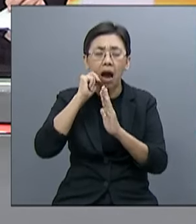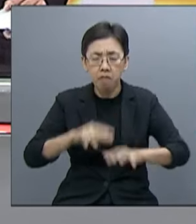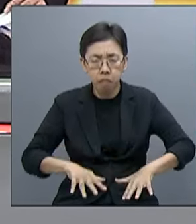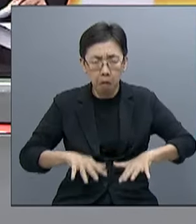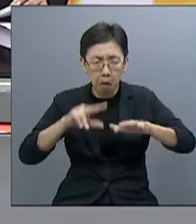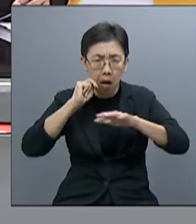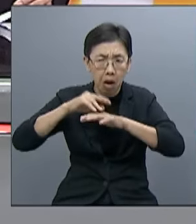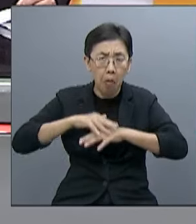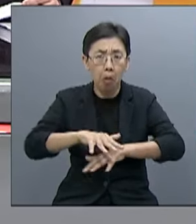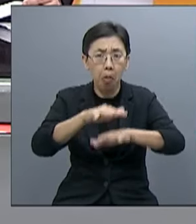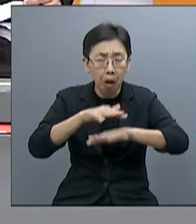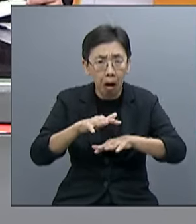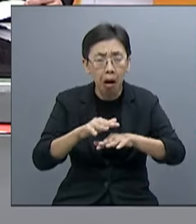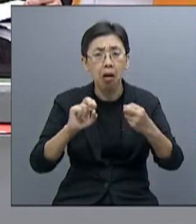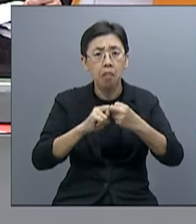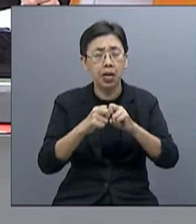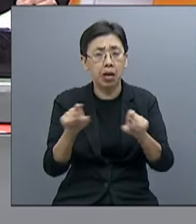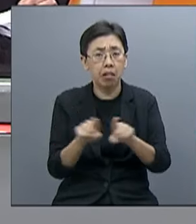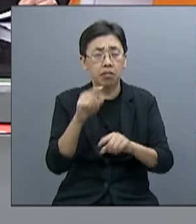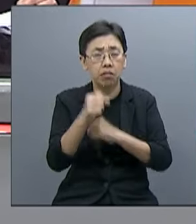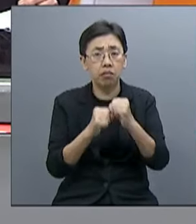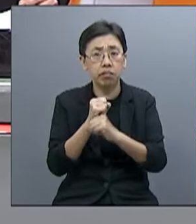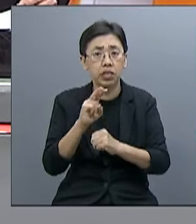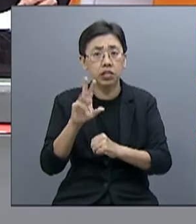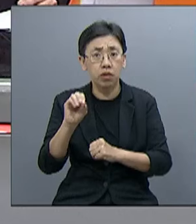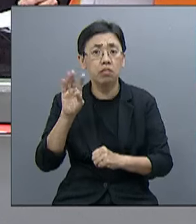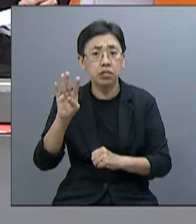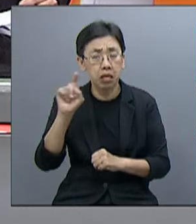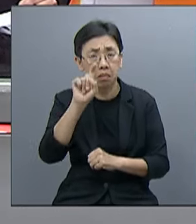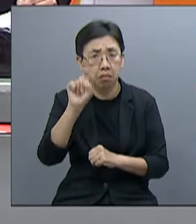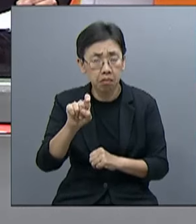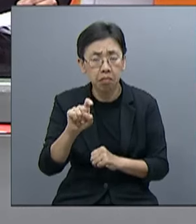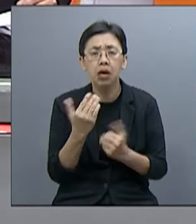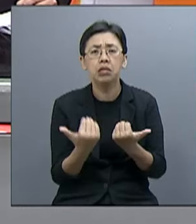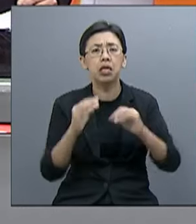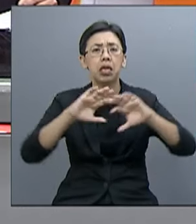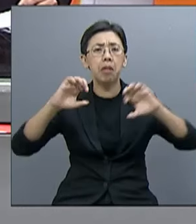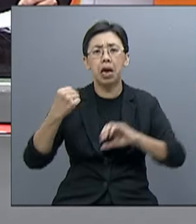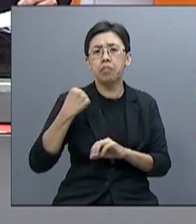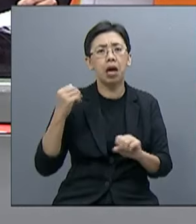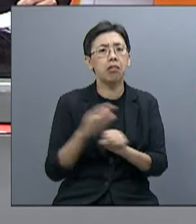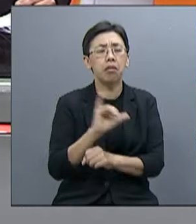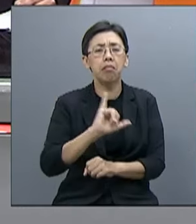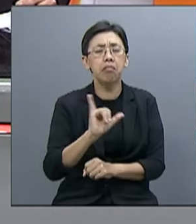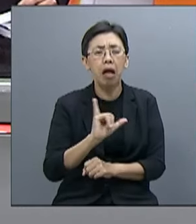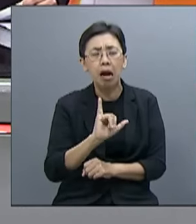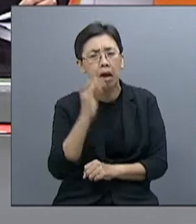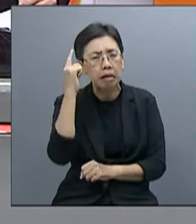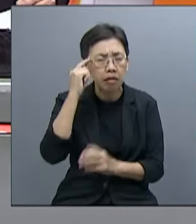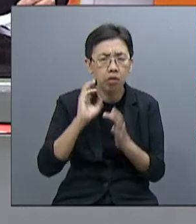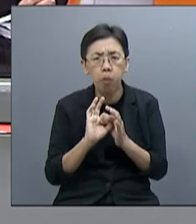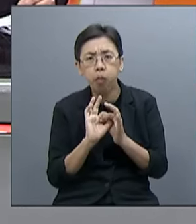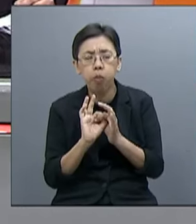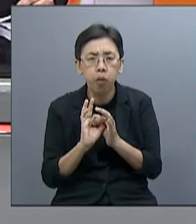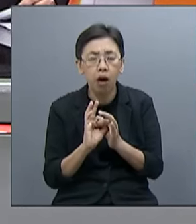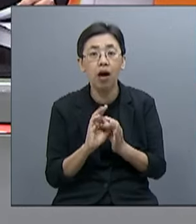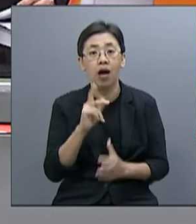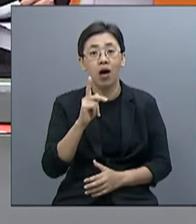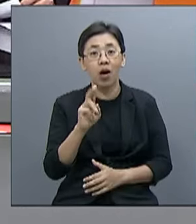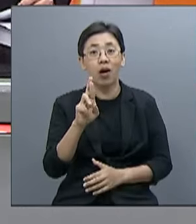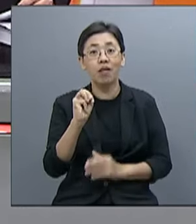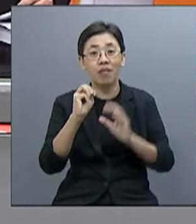ปซ้ำรอยกับปี54โดยเฉพาะในช่วงที่ยังไม่ได้มีรัฐบาลที่มีอำนาจเต็มในการดูแลกันอยู่ด้วยนะคะถึงเราจะมีครม.รักษาการ